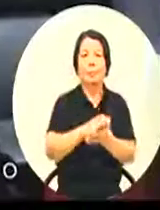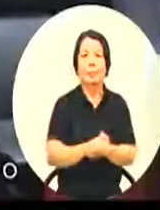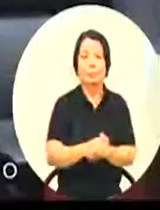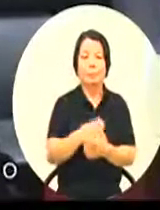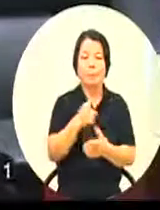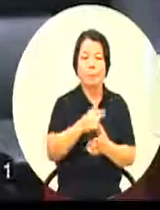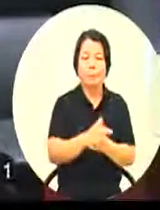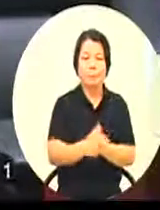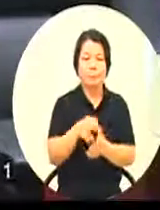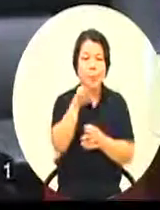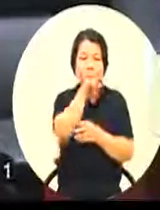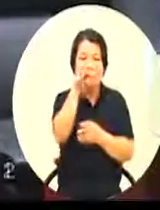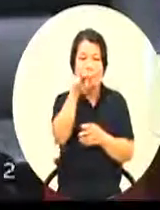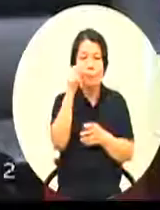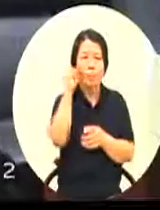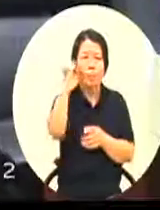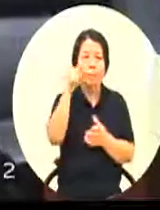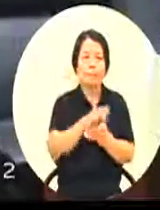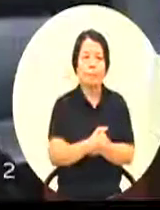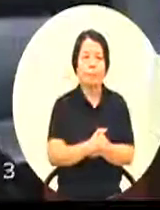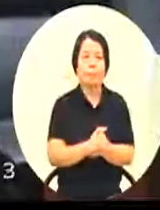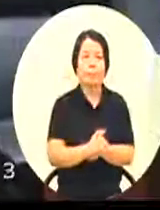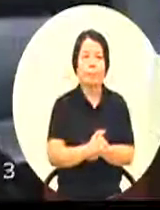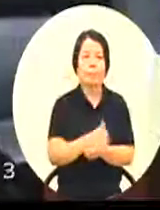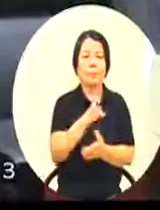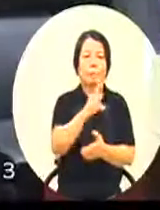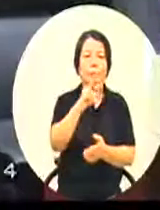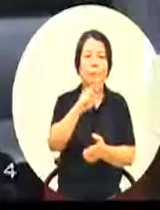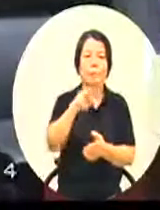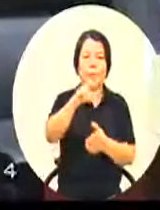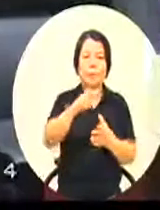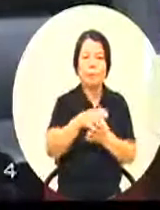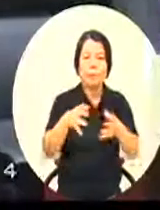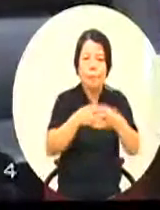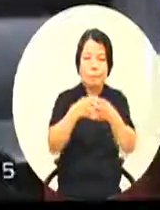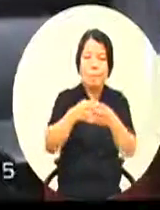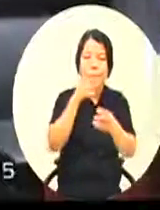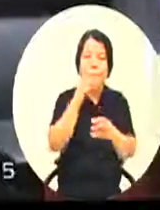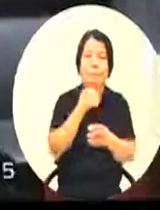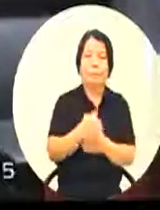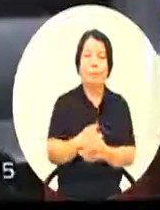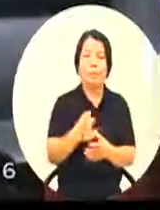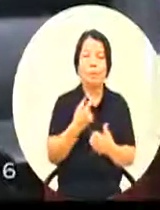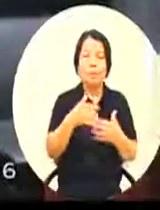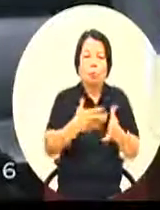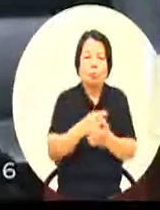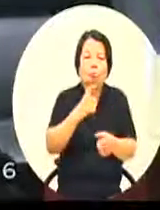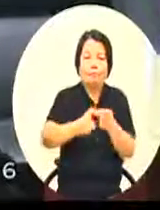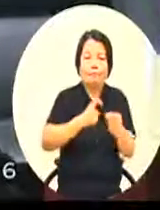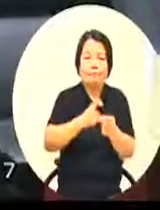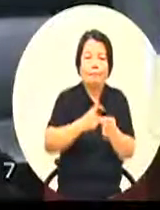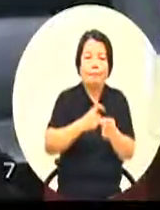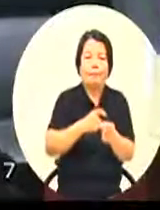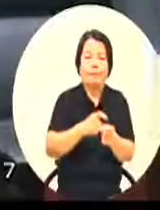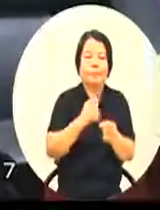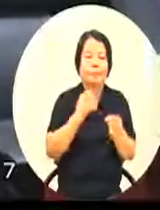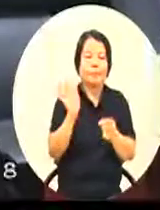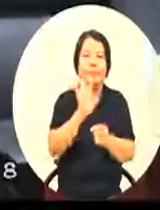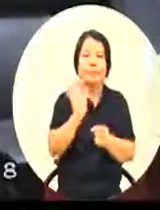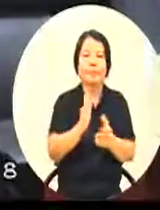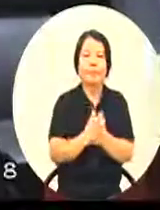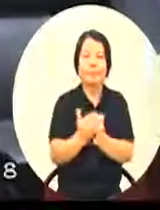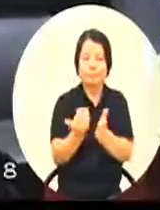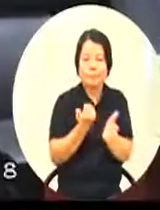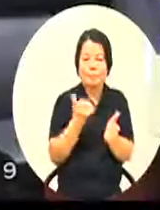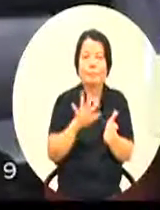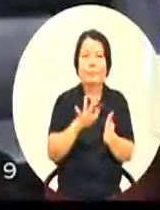们的视觉的这些 VR 这些结合，我们很快的，搞不好我们不用十年，我们就会知